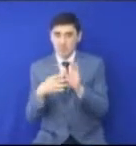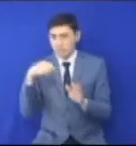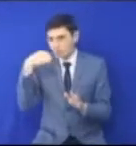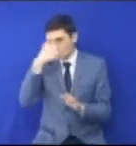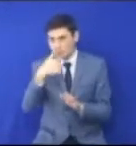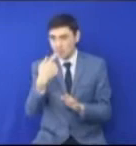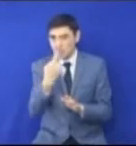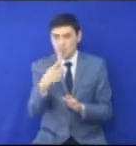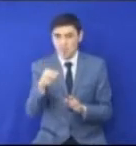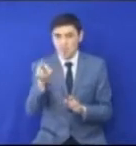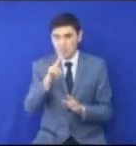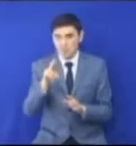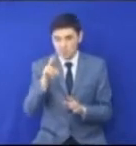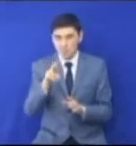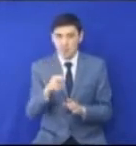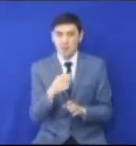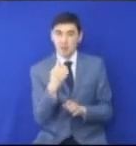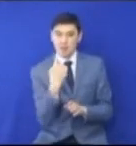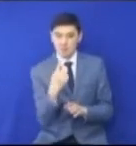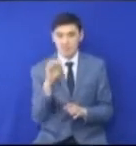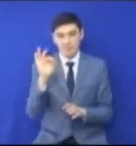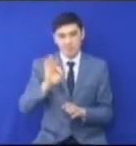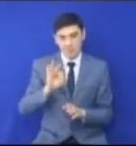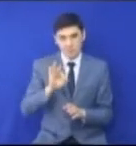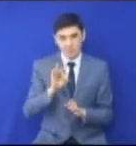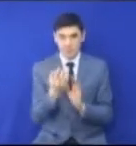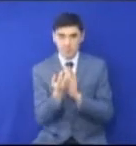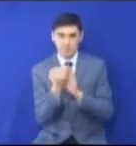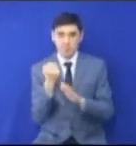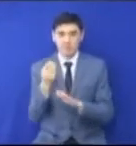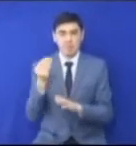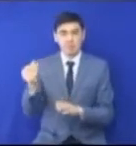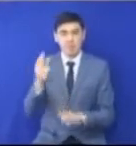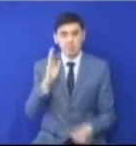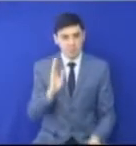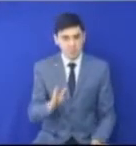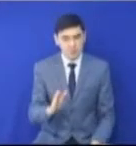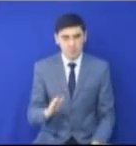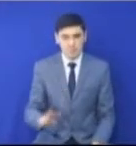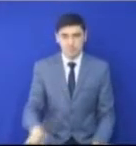1 қаңтарынан бастап 1% көлемінде жалақы алынатын болады.